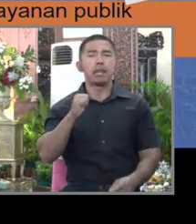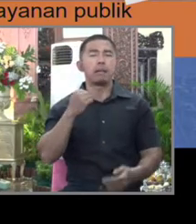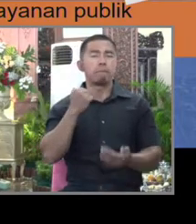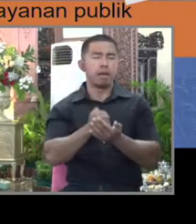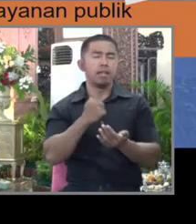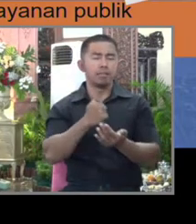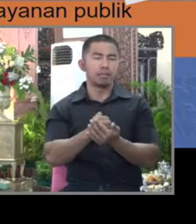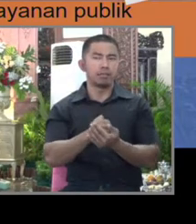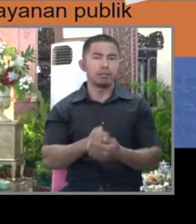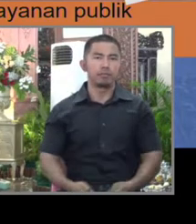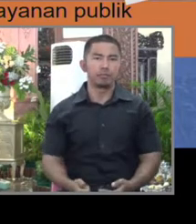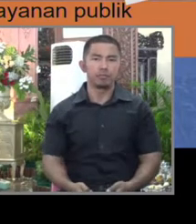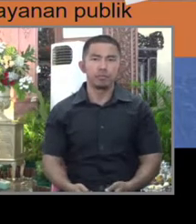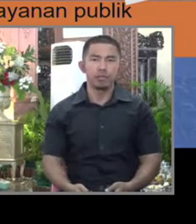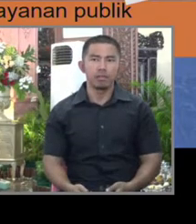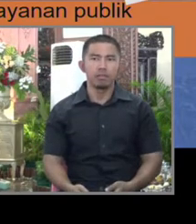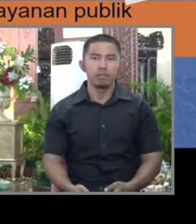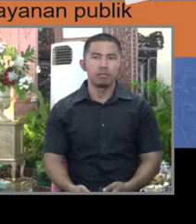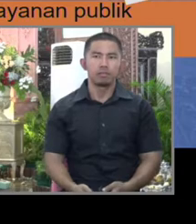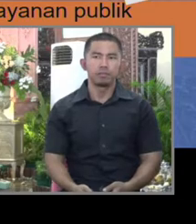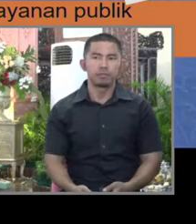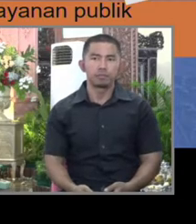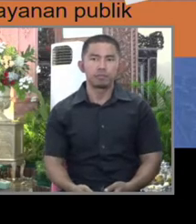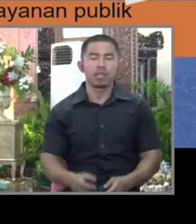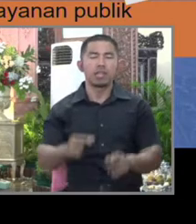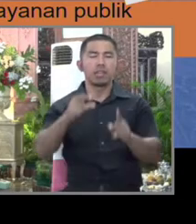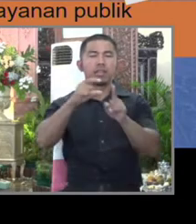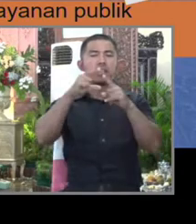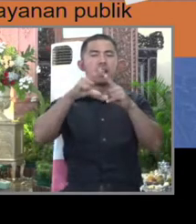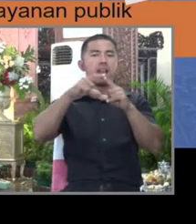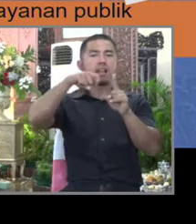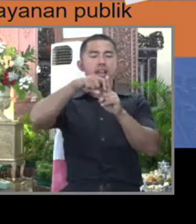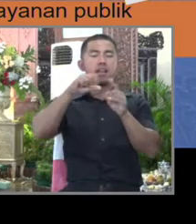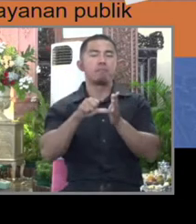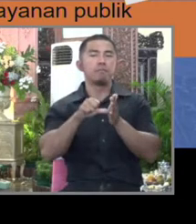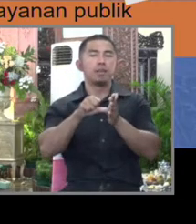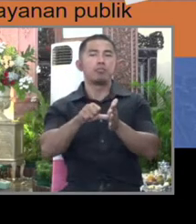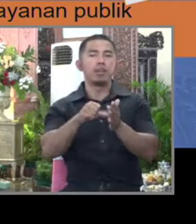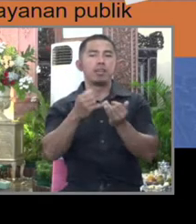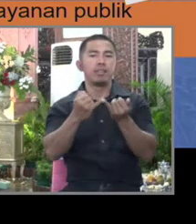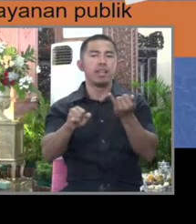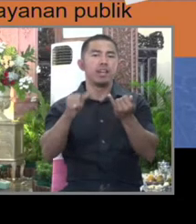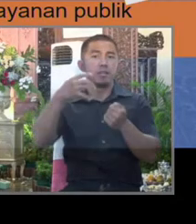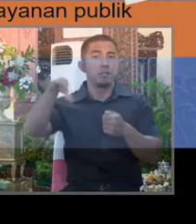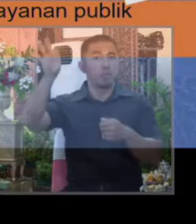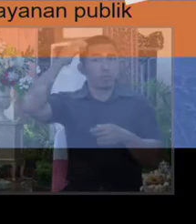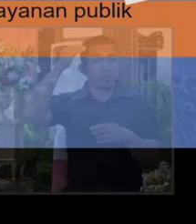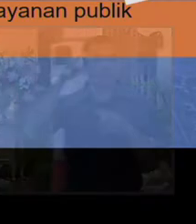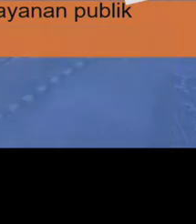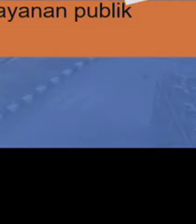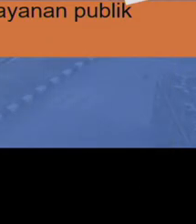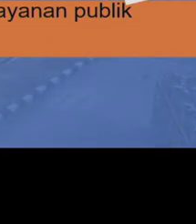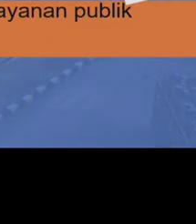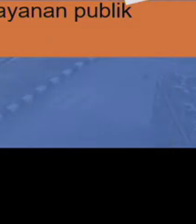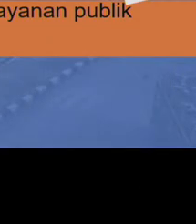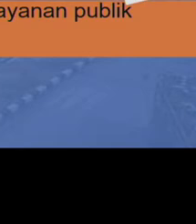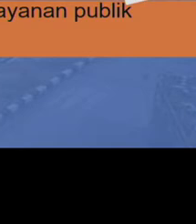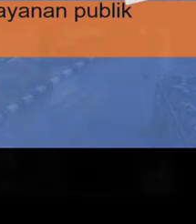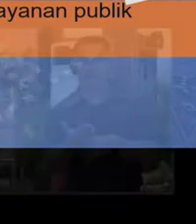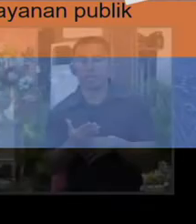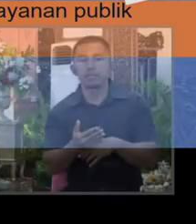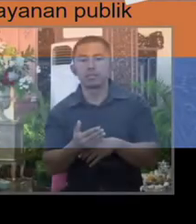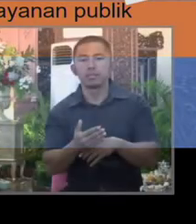pada eh Diau dkk dan bantuan keuangan dari provinsi Jawa Tengah saucap kan Terima kasih karena